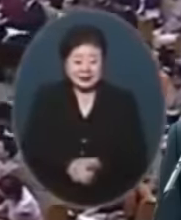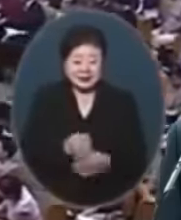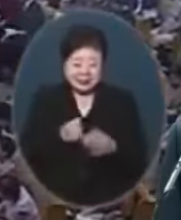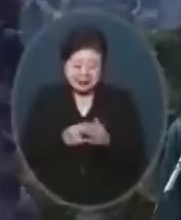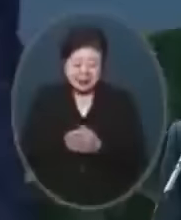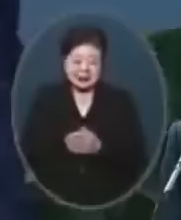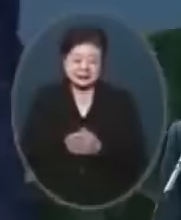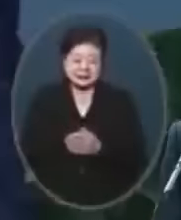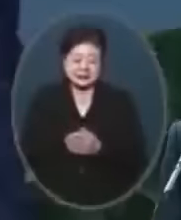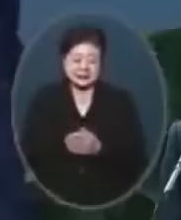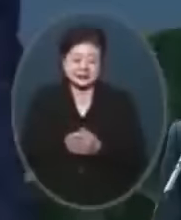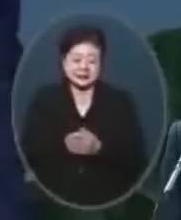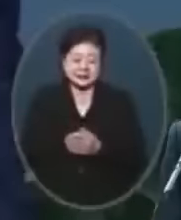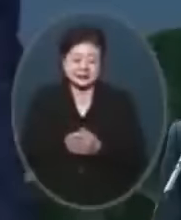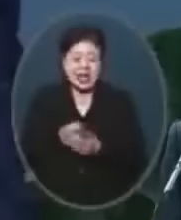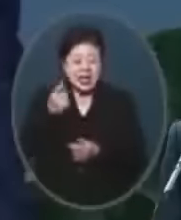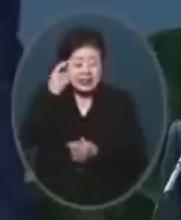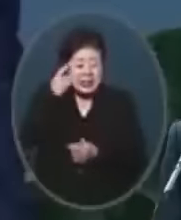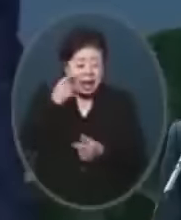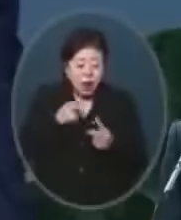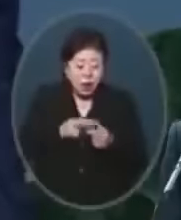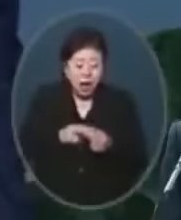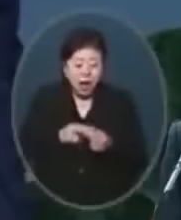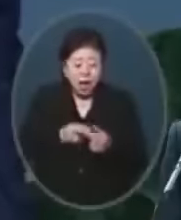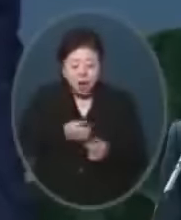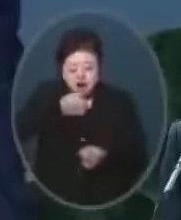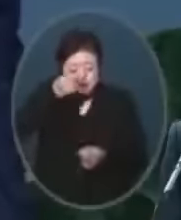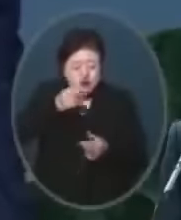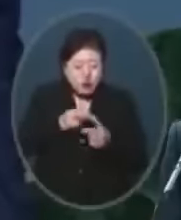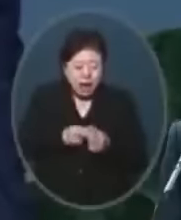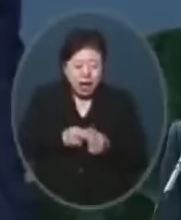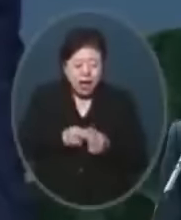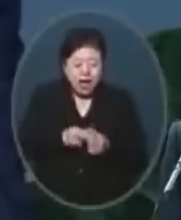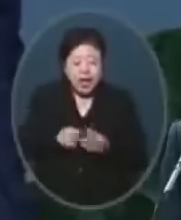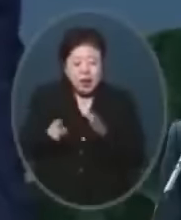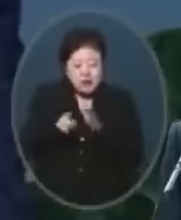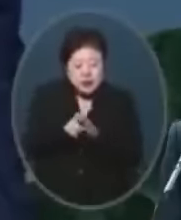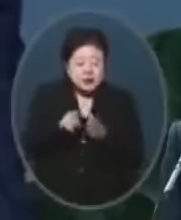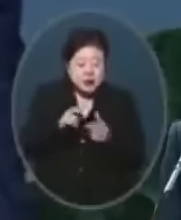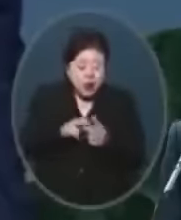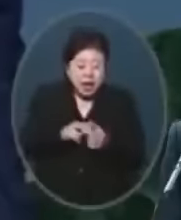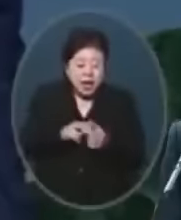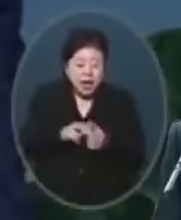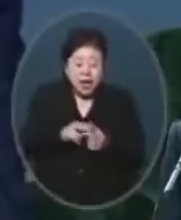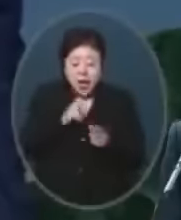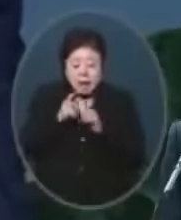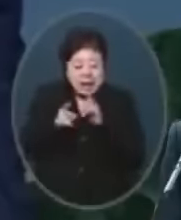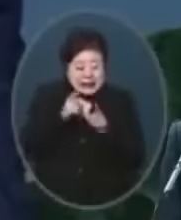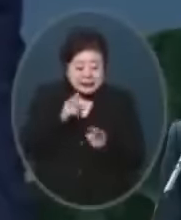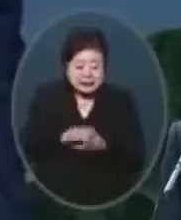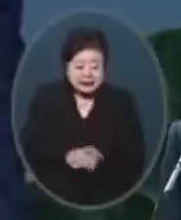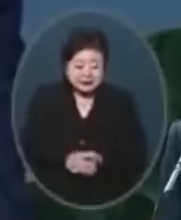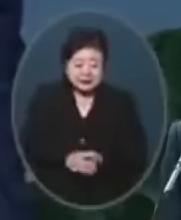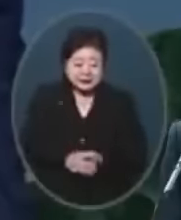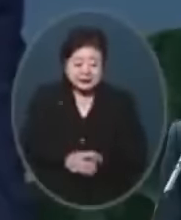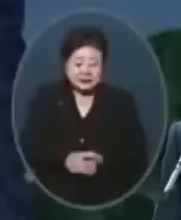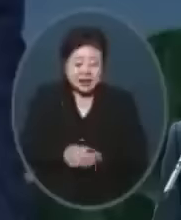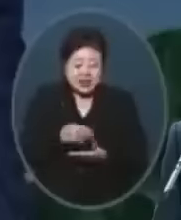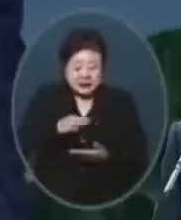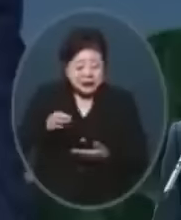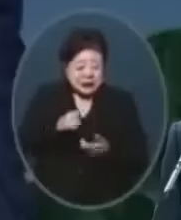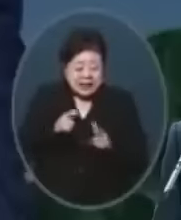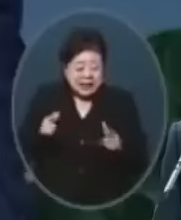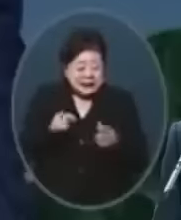그러므로 생각과 꿈과 믿음과 말씀을 사용하지